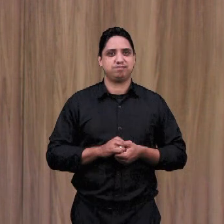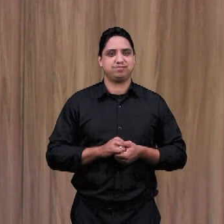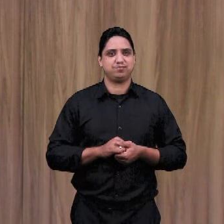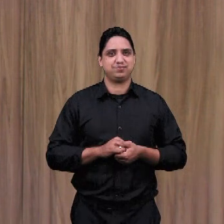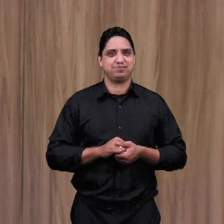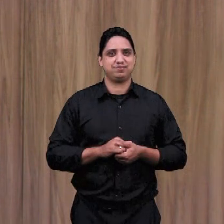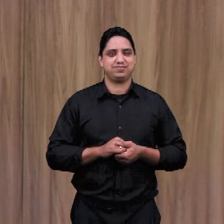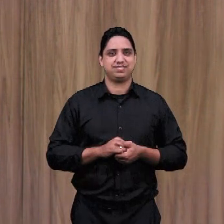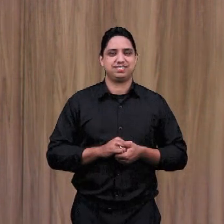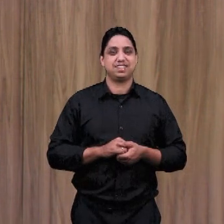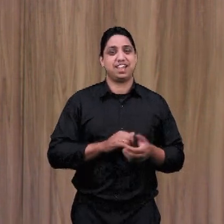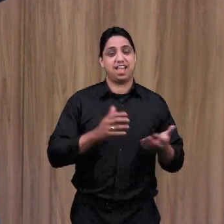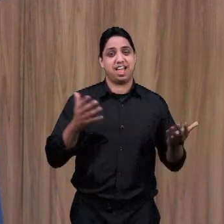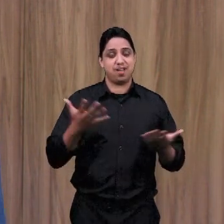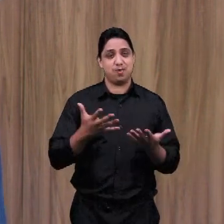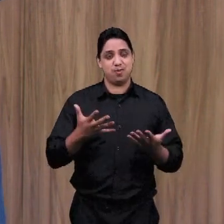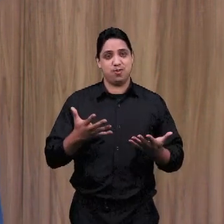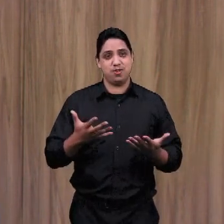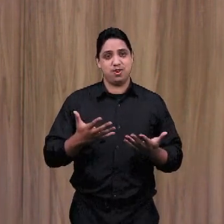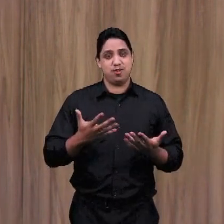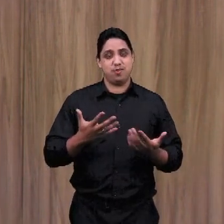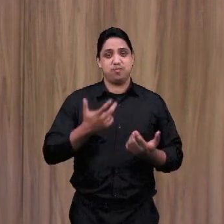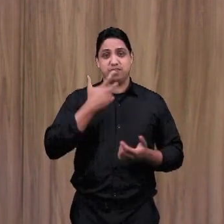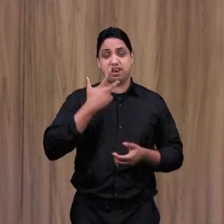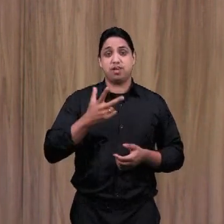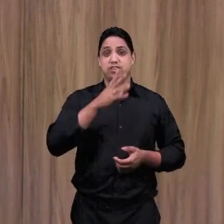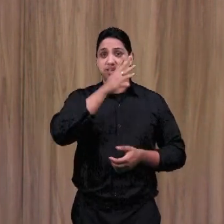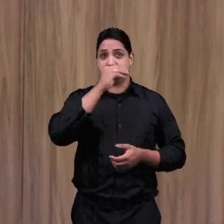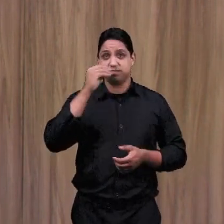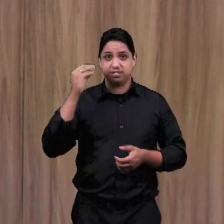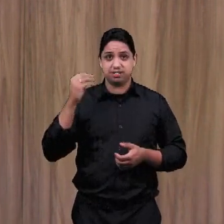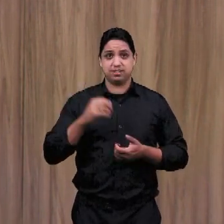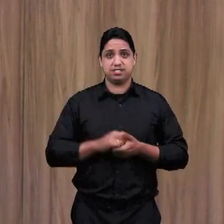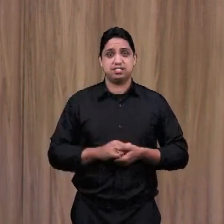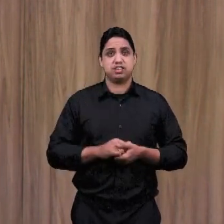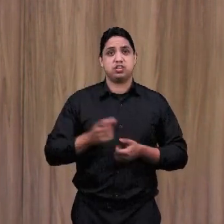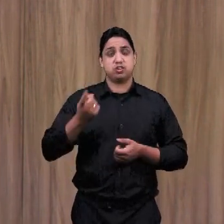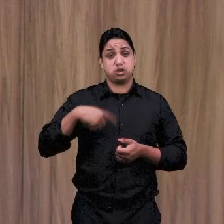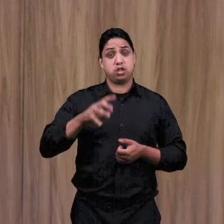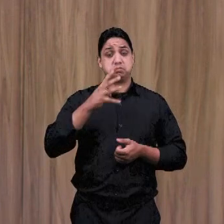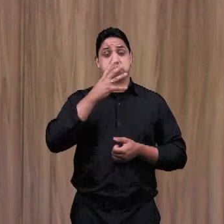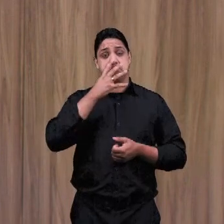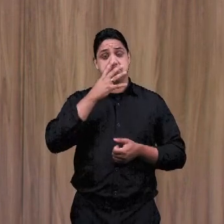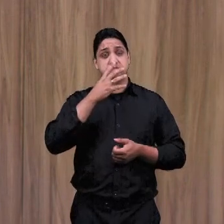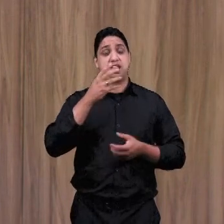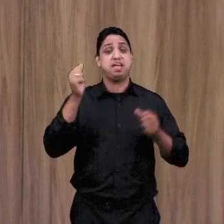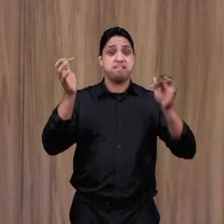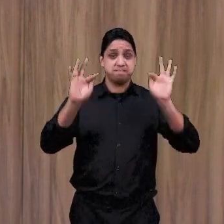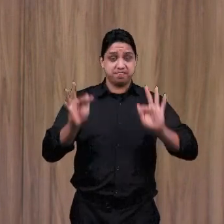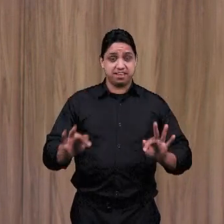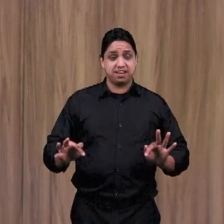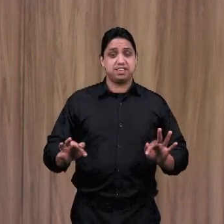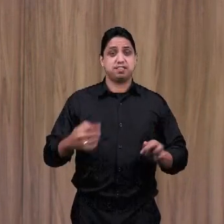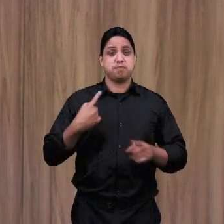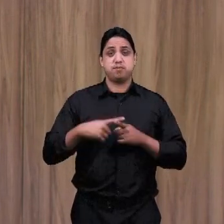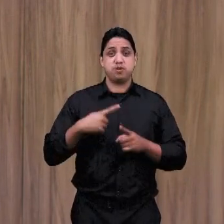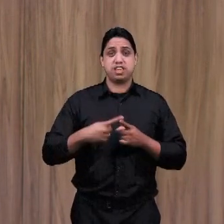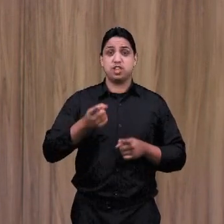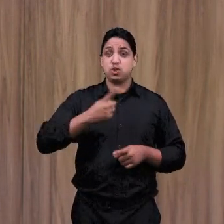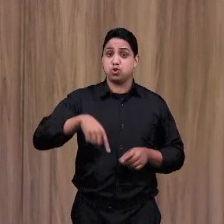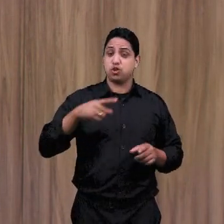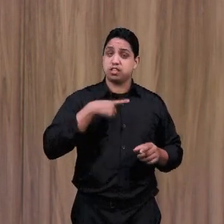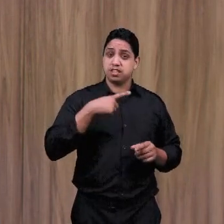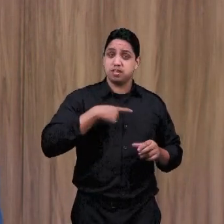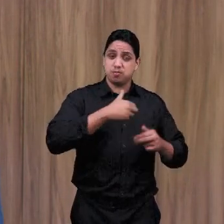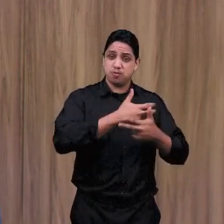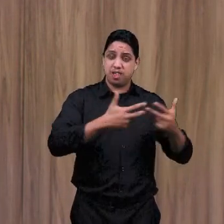Maintenant, je veux parler un petit peu aux adolescents. Nous sommes surpris et très heureux car nous avons reçu un grand nombre de